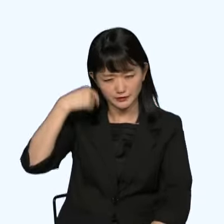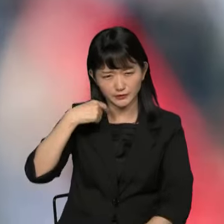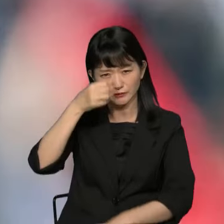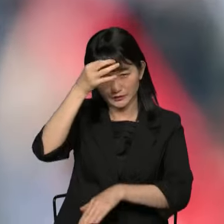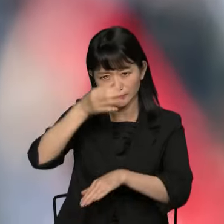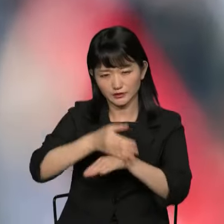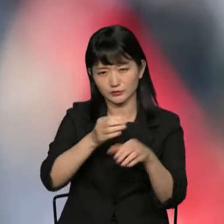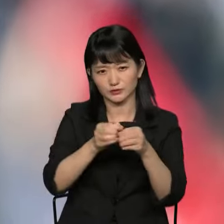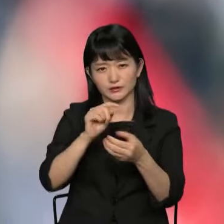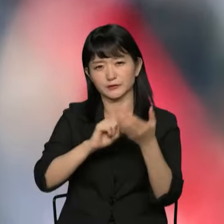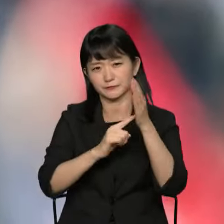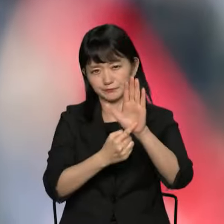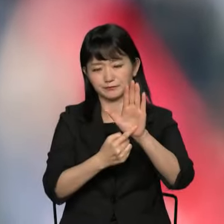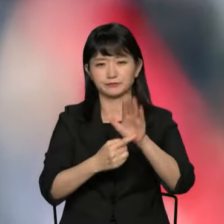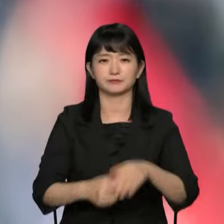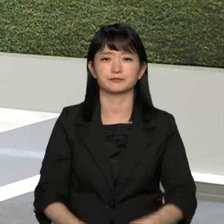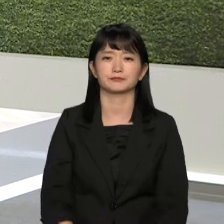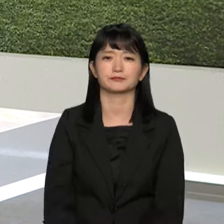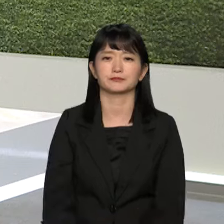발표했습니다.